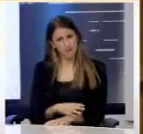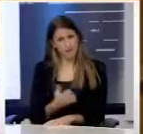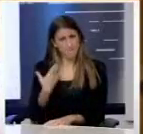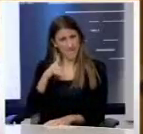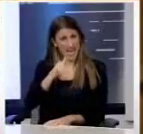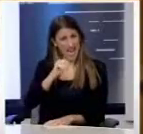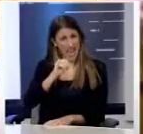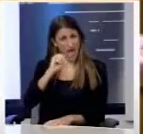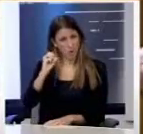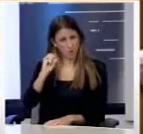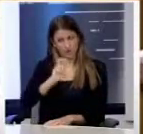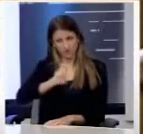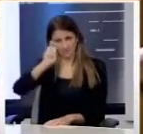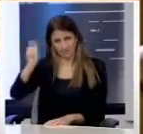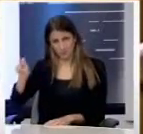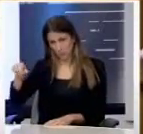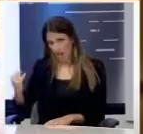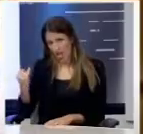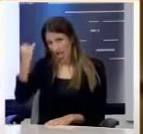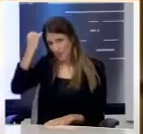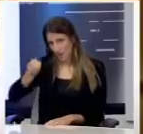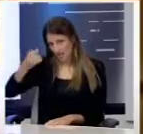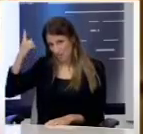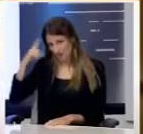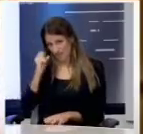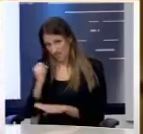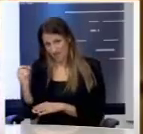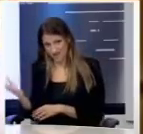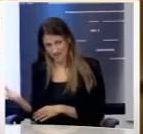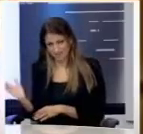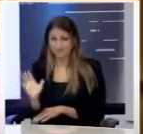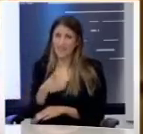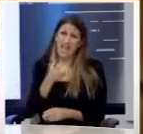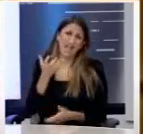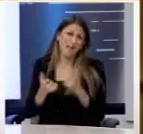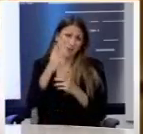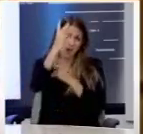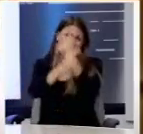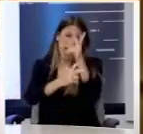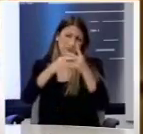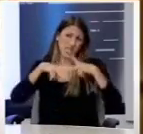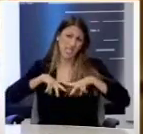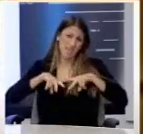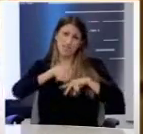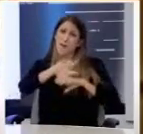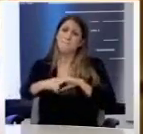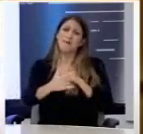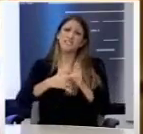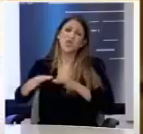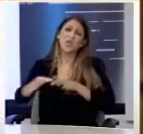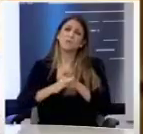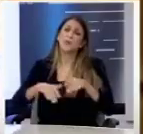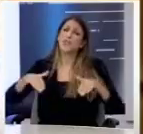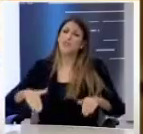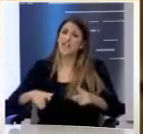σας, λένε τον Καμένο ακροδεξιό. Αλλά με τον Καμένο στην κυβέρνηση πέρασε το σύμφωνο συμβίωσης, πέρασε το νομοσχέδιο για την